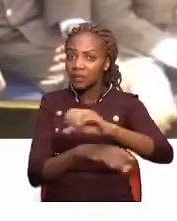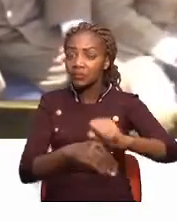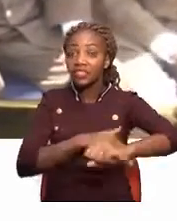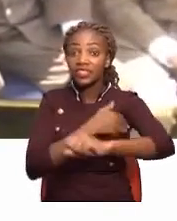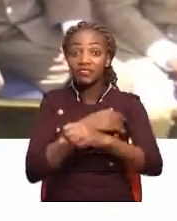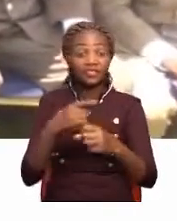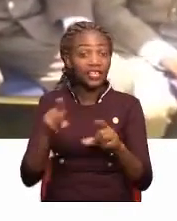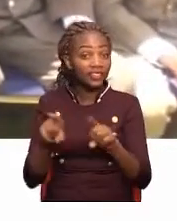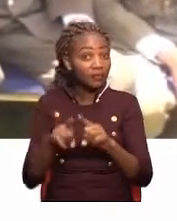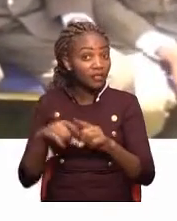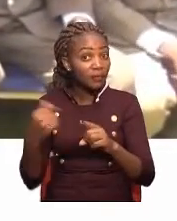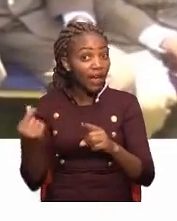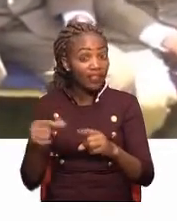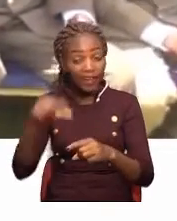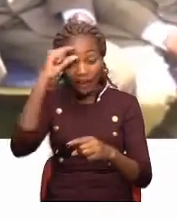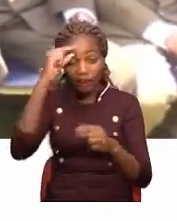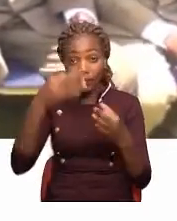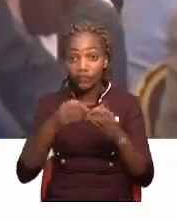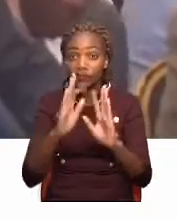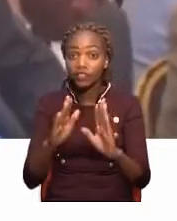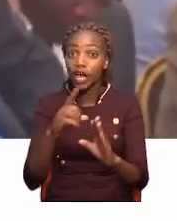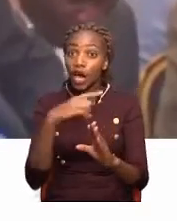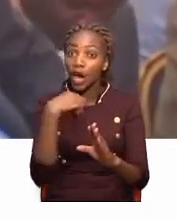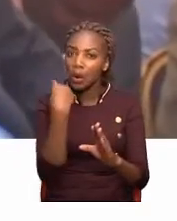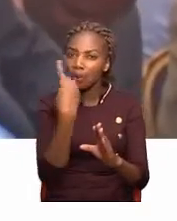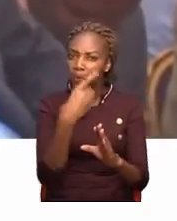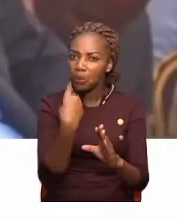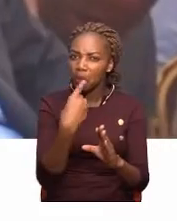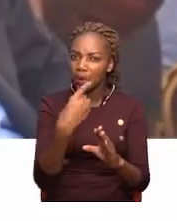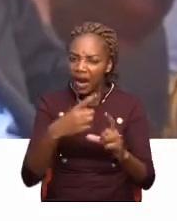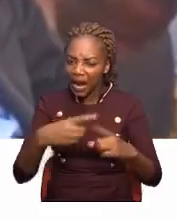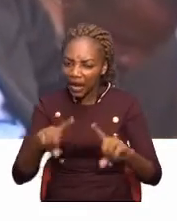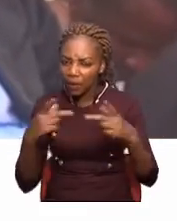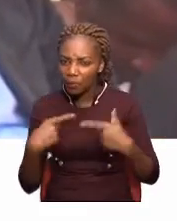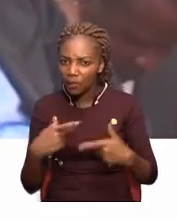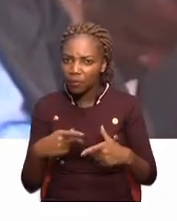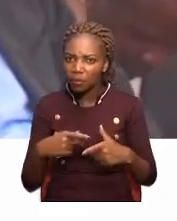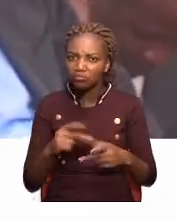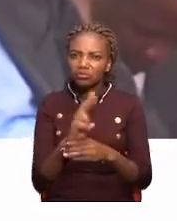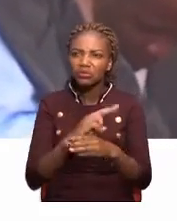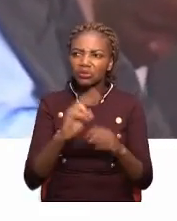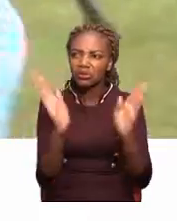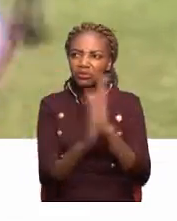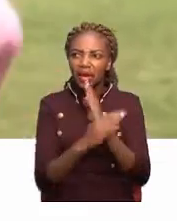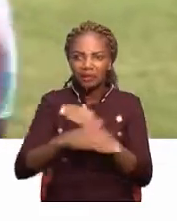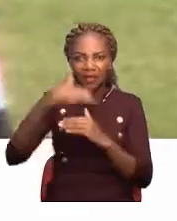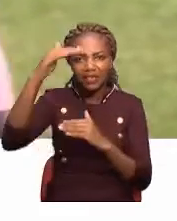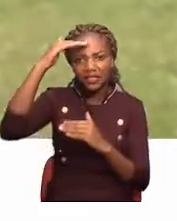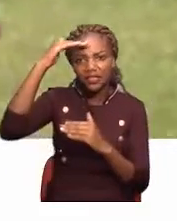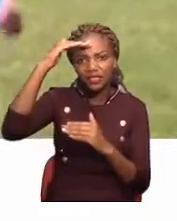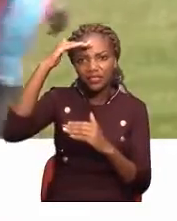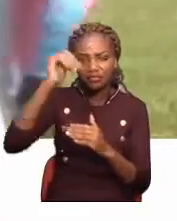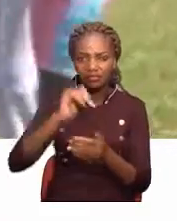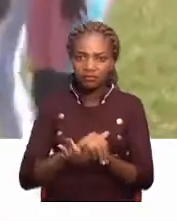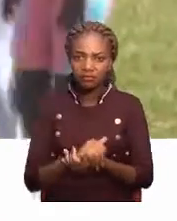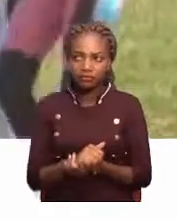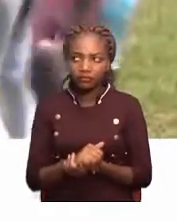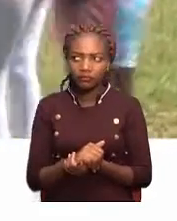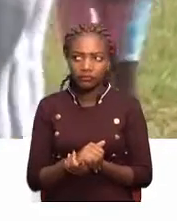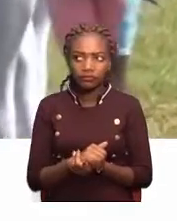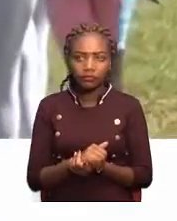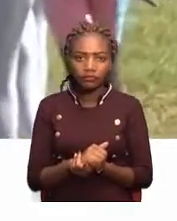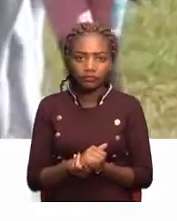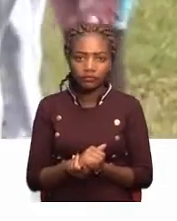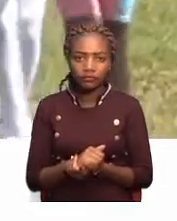serikali wanaojihusisha na kupokea hongo wakiachilia wagemaji wa pombe haramu kuwa chumba chao kimotoni. Na kama kuna